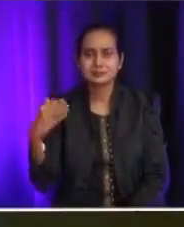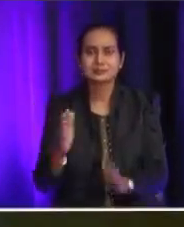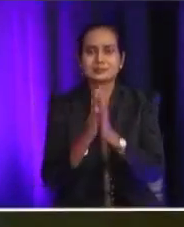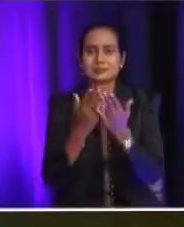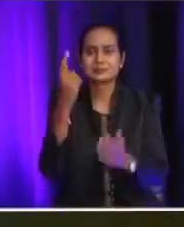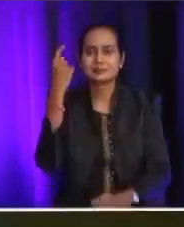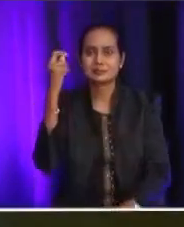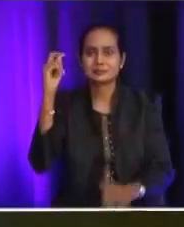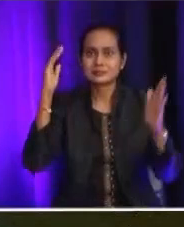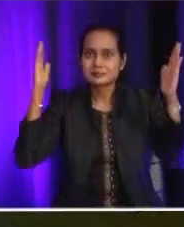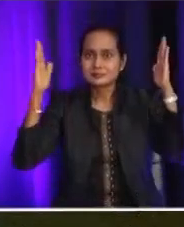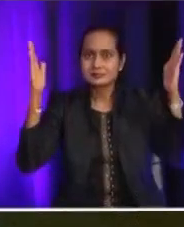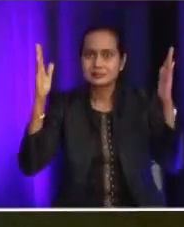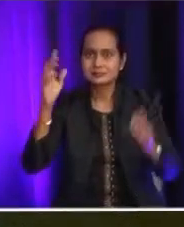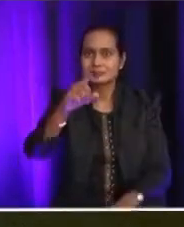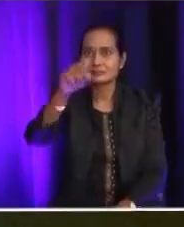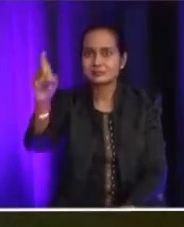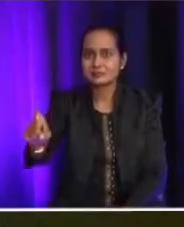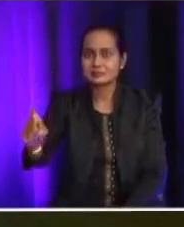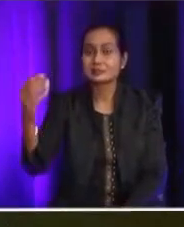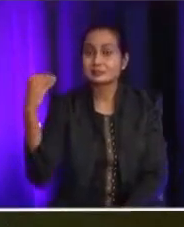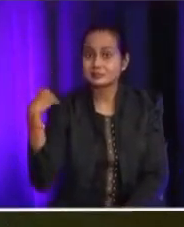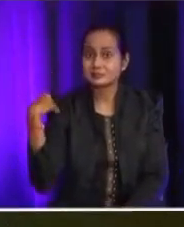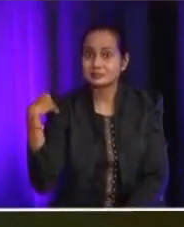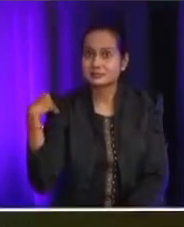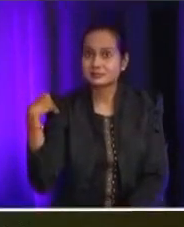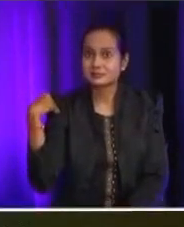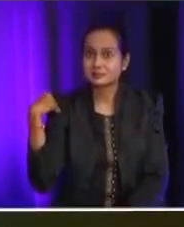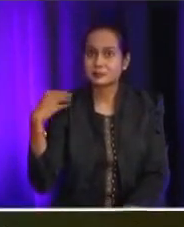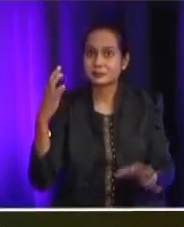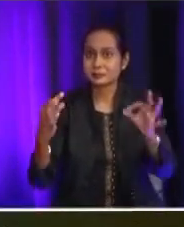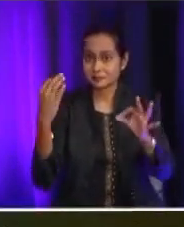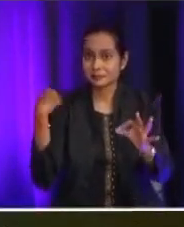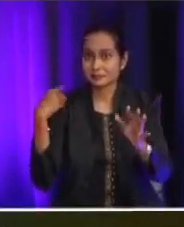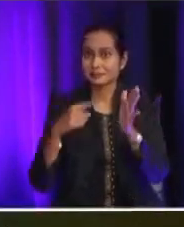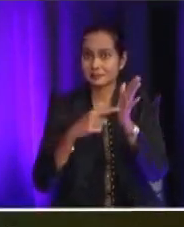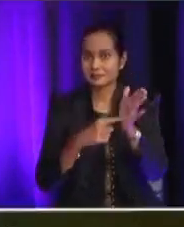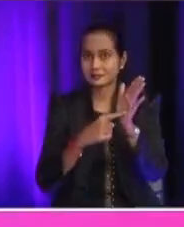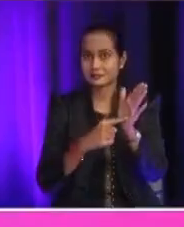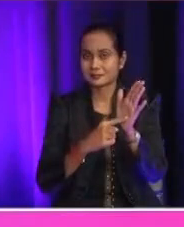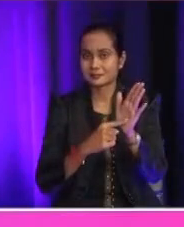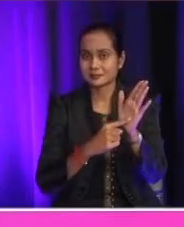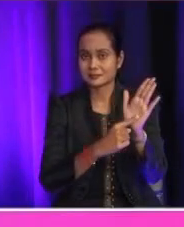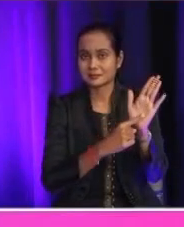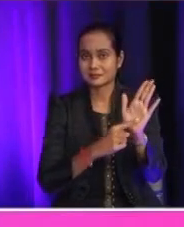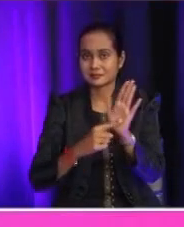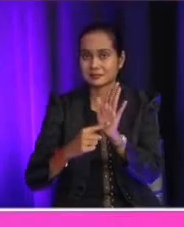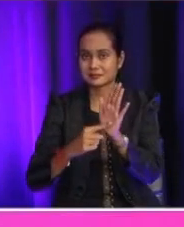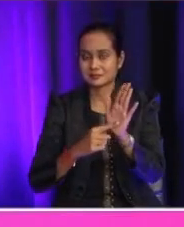ni? Ada tak? Kalau ada, saya pasti murid-murid boleh tunjukkan kepada kita semua. Mana dia?